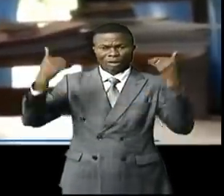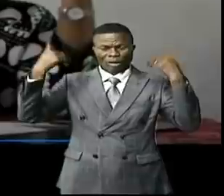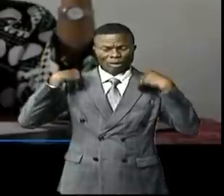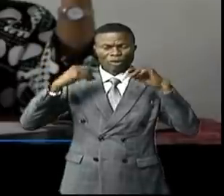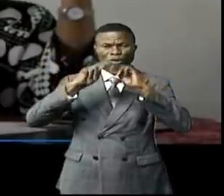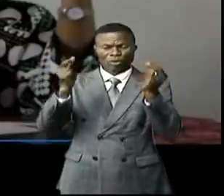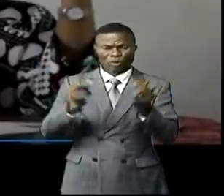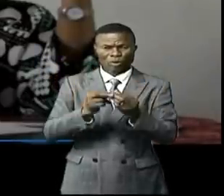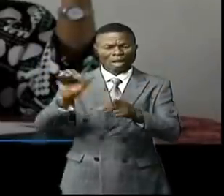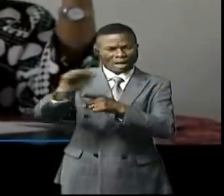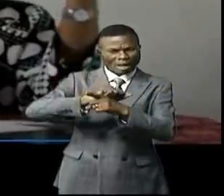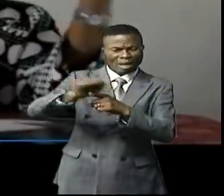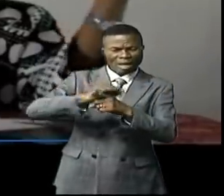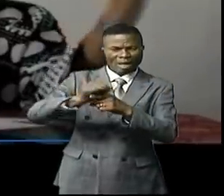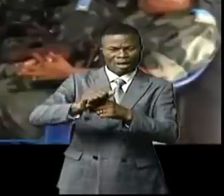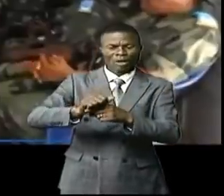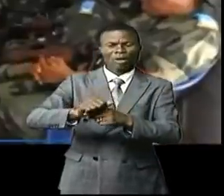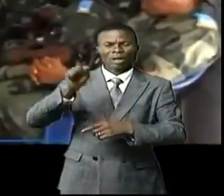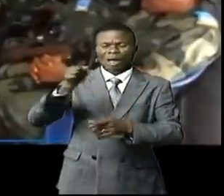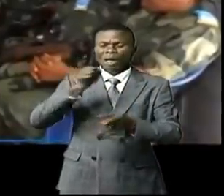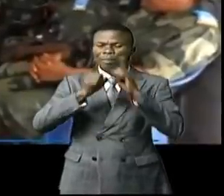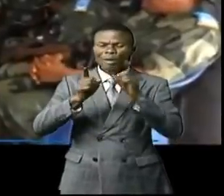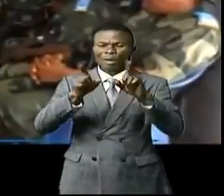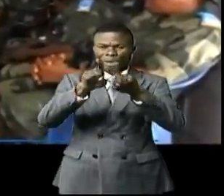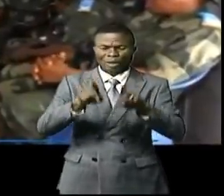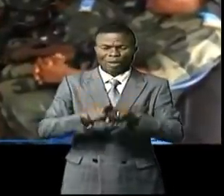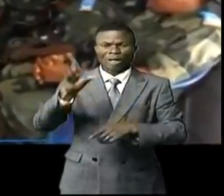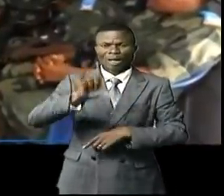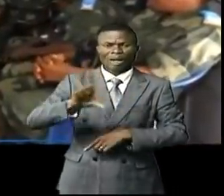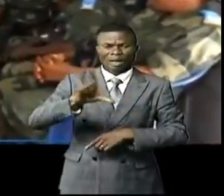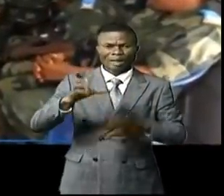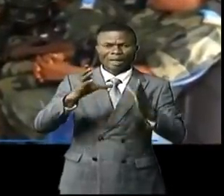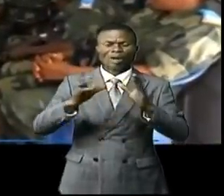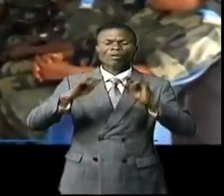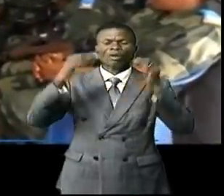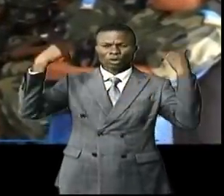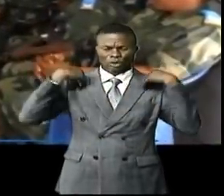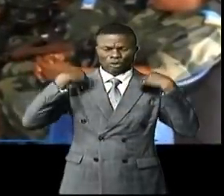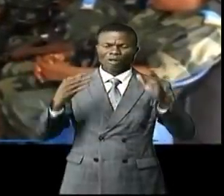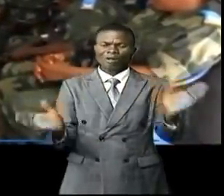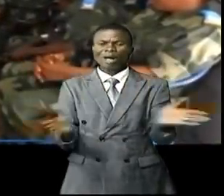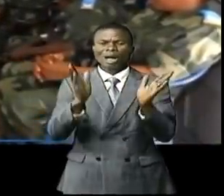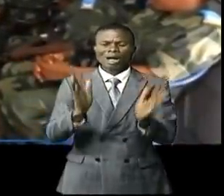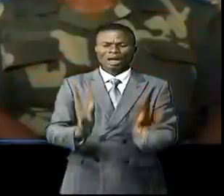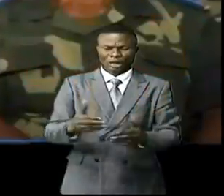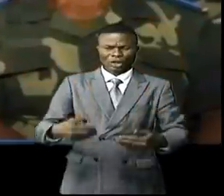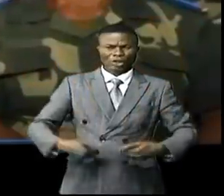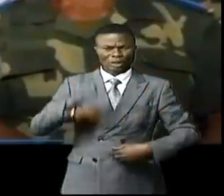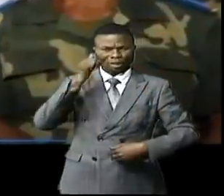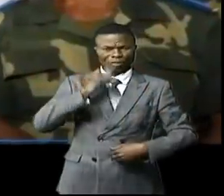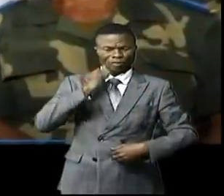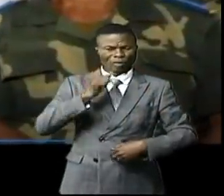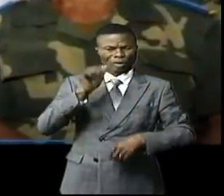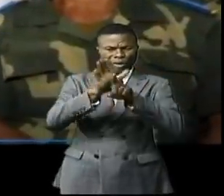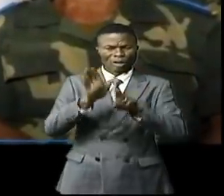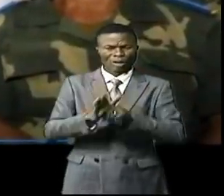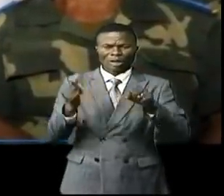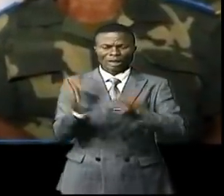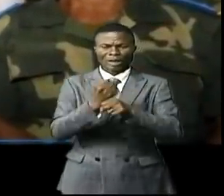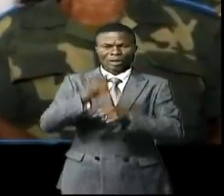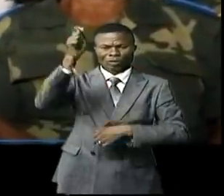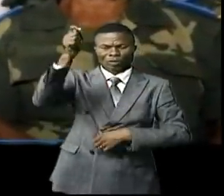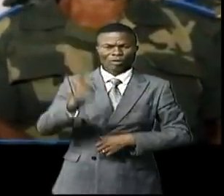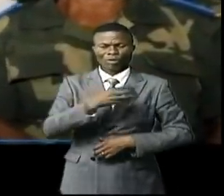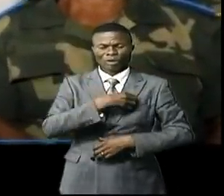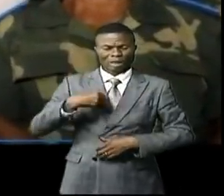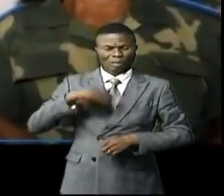département d'entraînement, l'état-major général, s'est entretenu le même lundi avec les cadres et encadreurs de ces nouvelles recrues, composés en majorité des personnels militaires